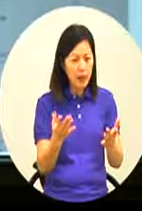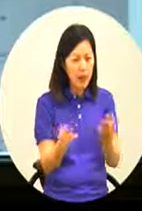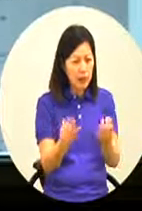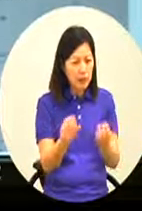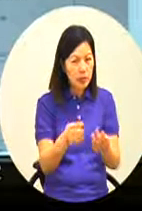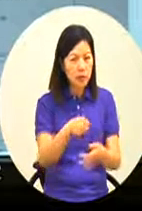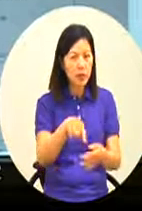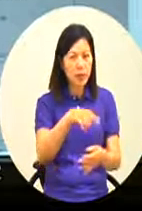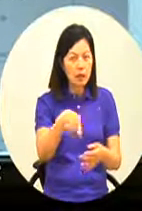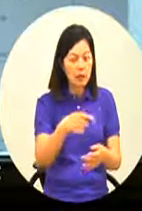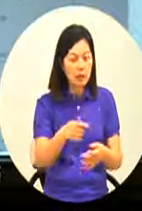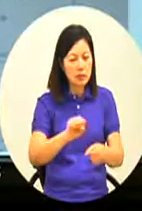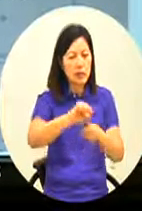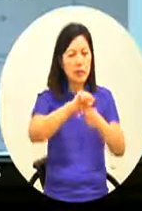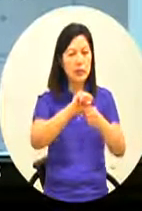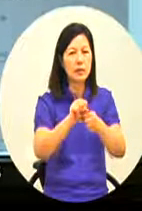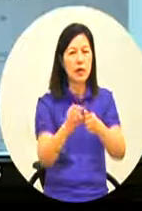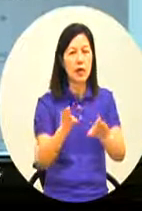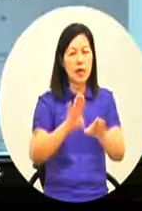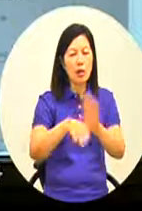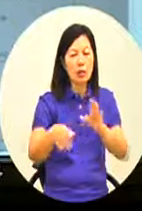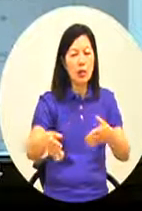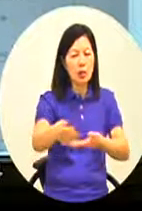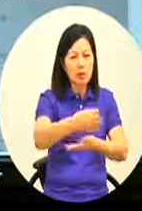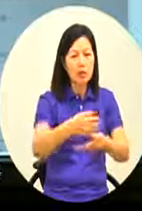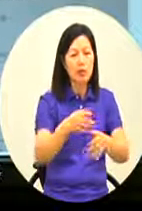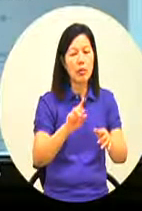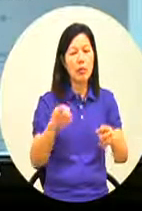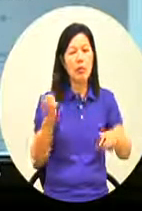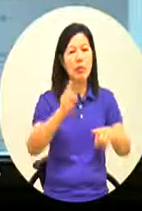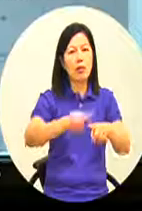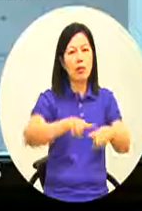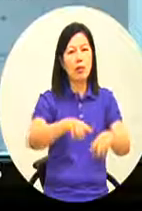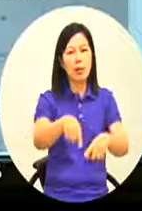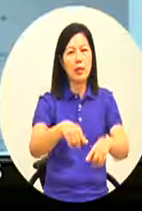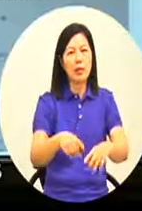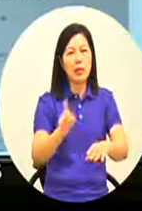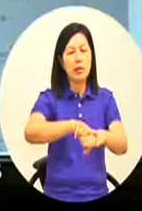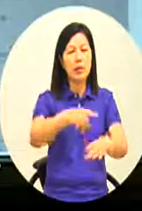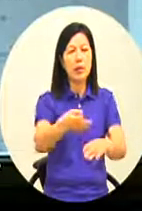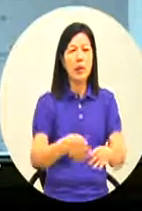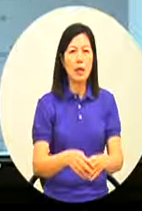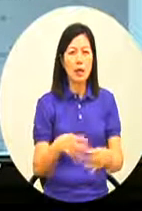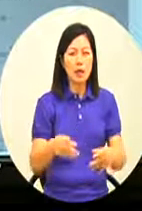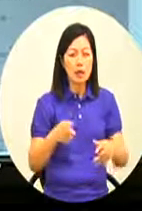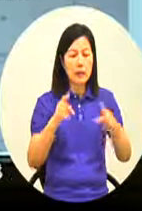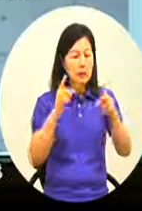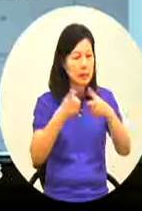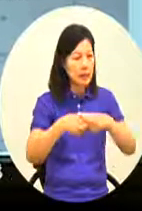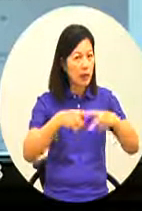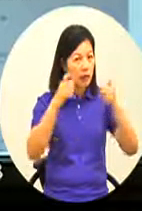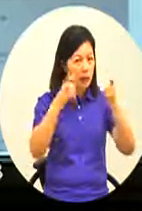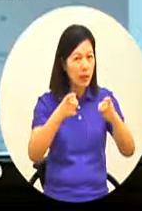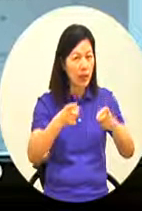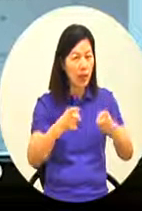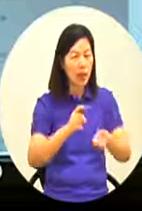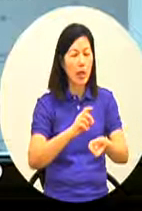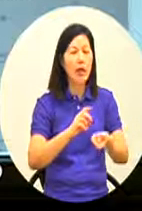是增加一倍啊，它的所在在哪里，它在小港区的这个桂林那